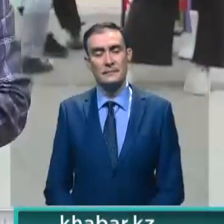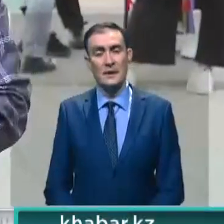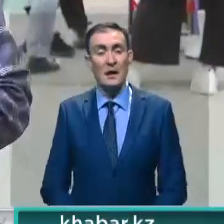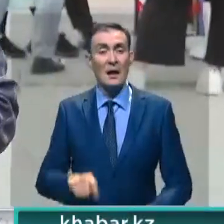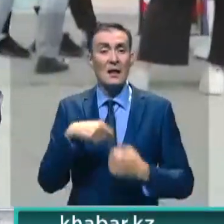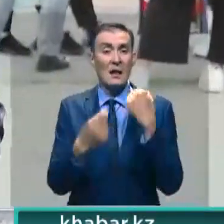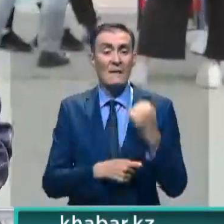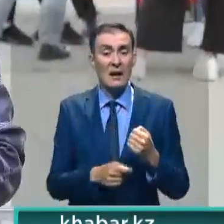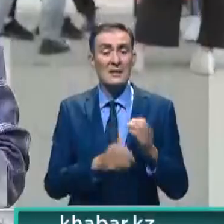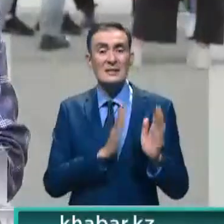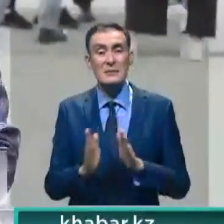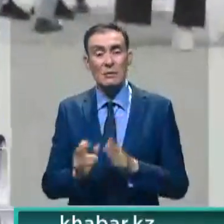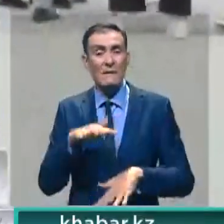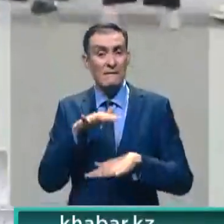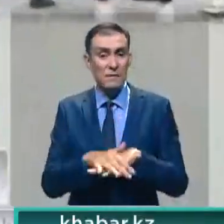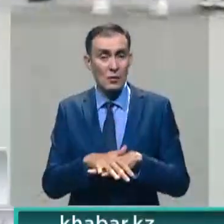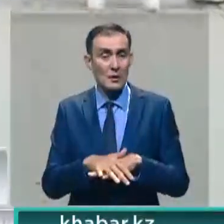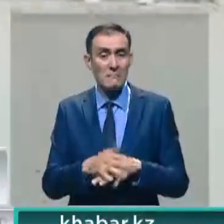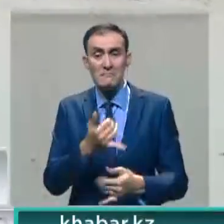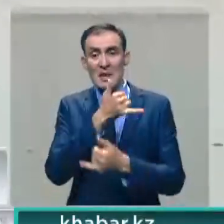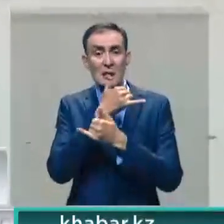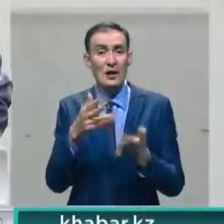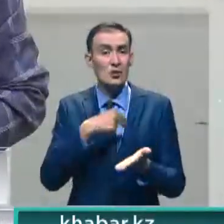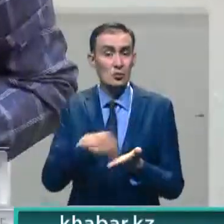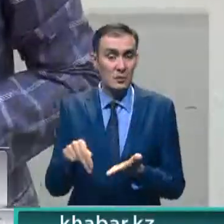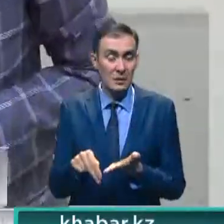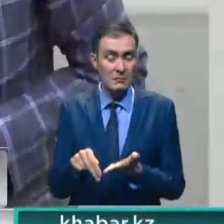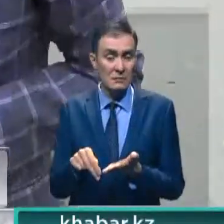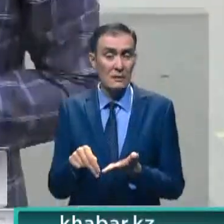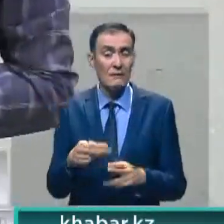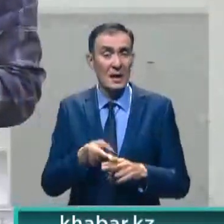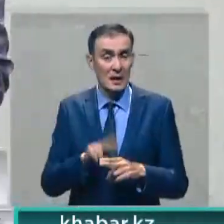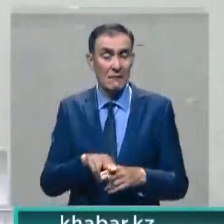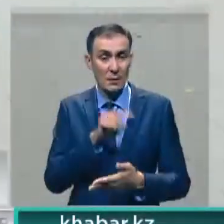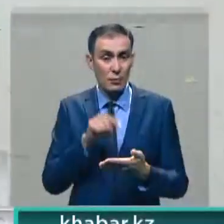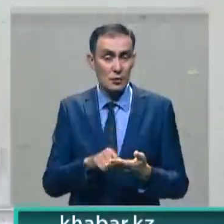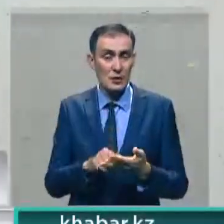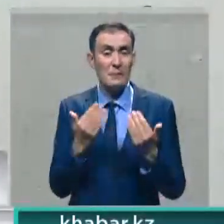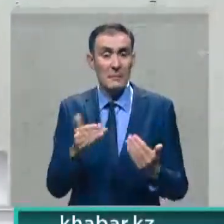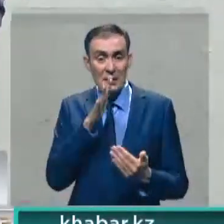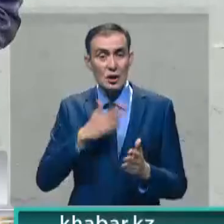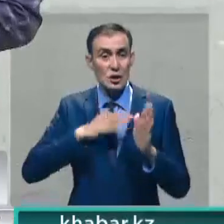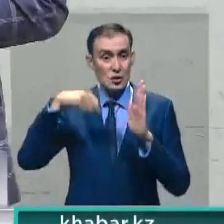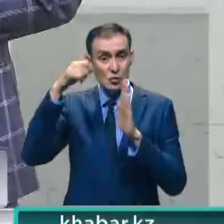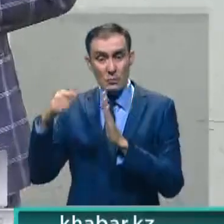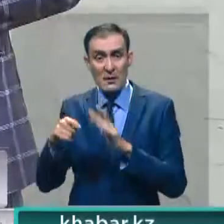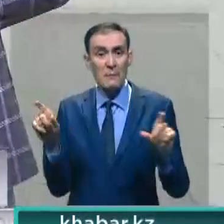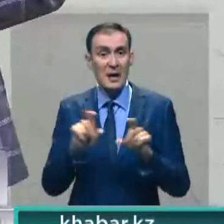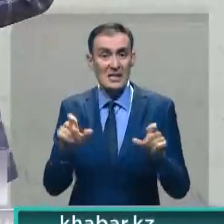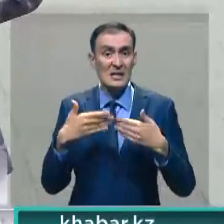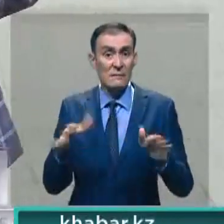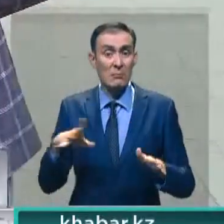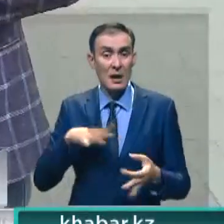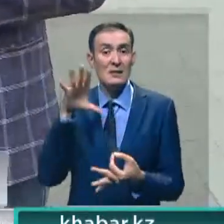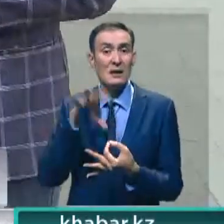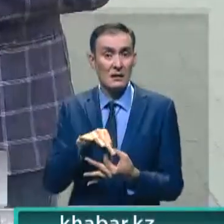Товары стабилизационного фонда для горожан оказываются недоступными в прямом смысле этого слова. По крайней мере, на момент нашей съемки двери магазина